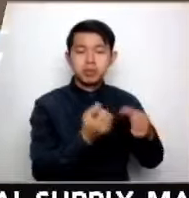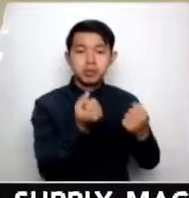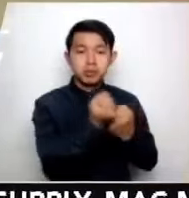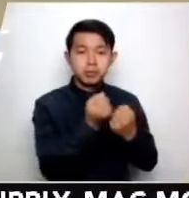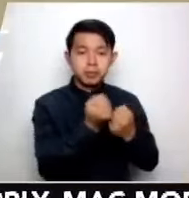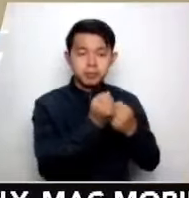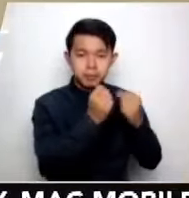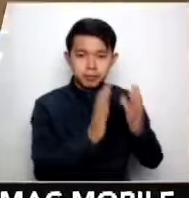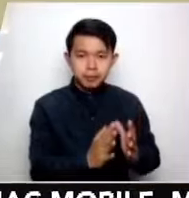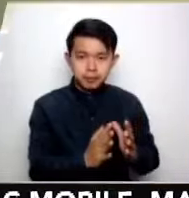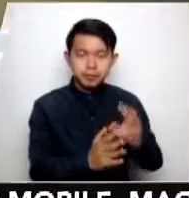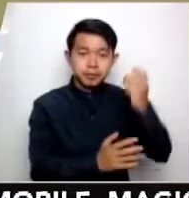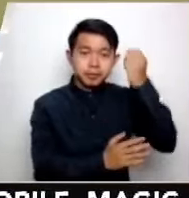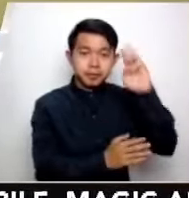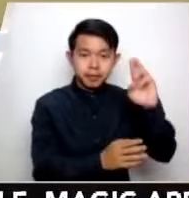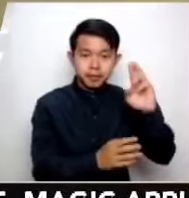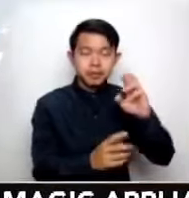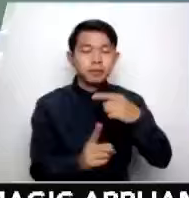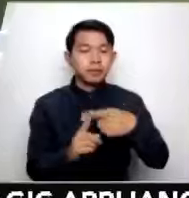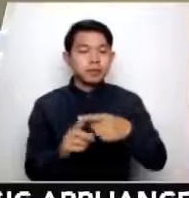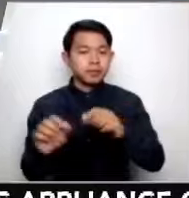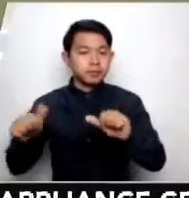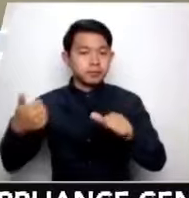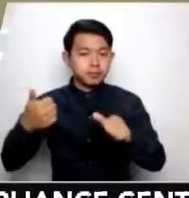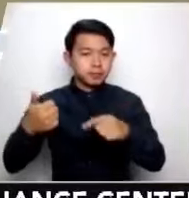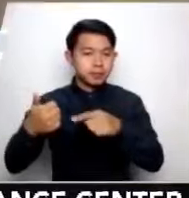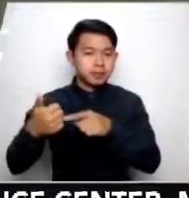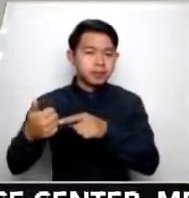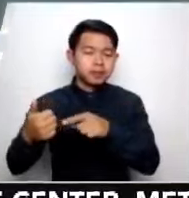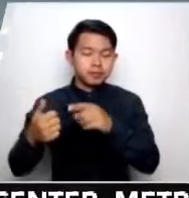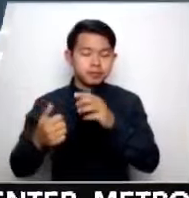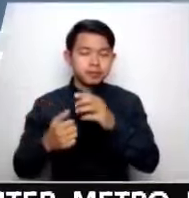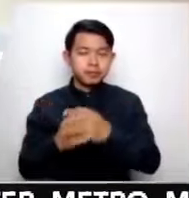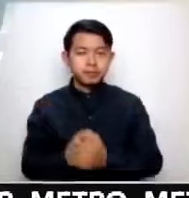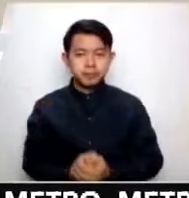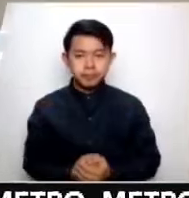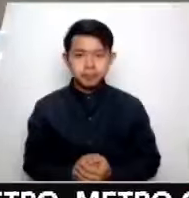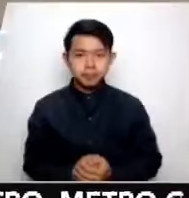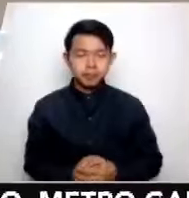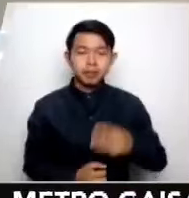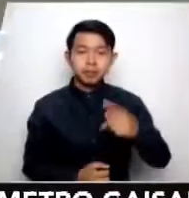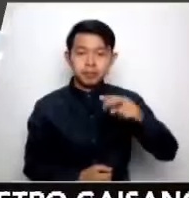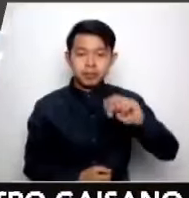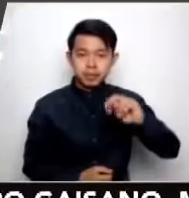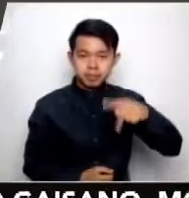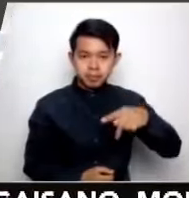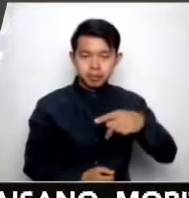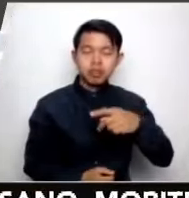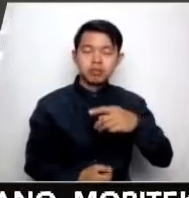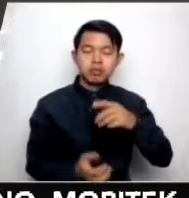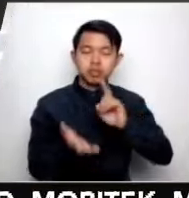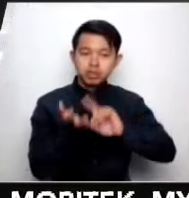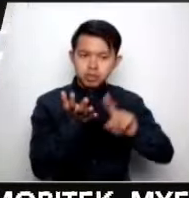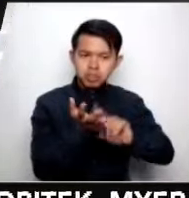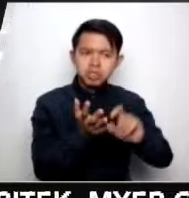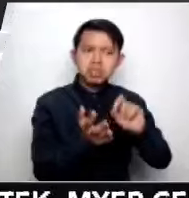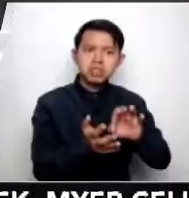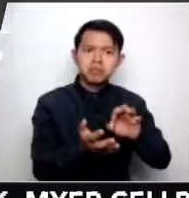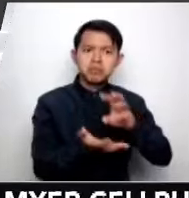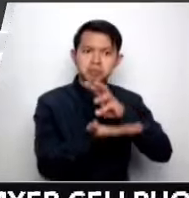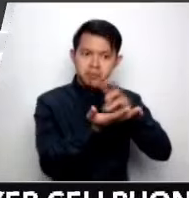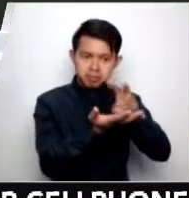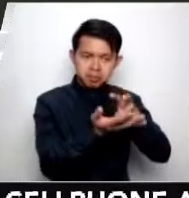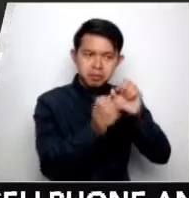at ng makakalaban niya pinag-aaralan ng PNP kung isa sa ilalim ang lugar sa areas of concern sa Election